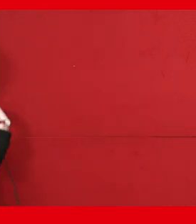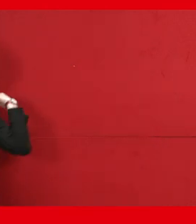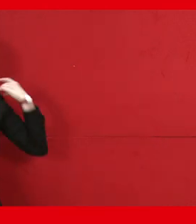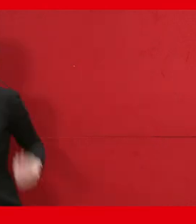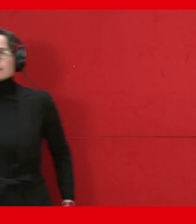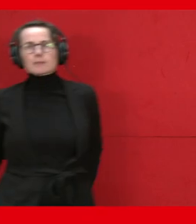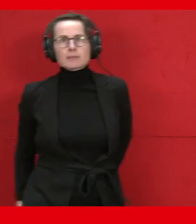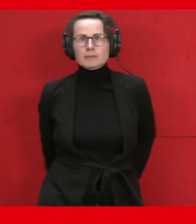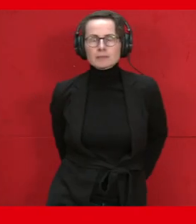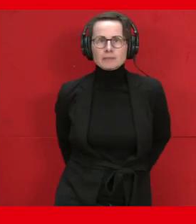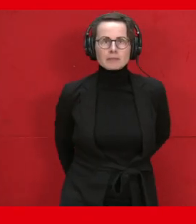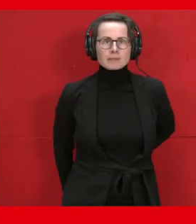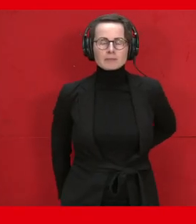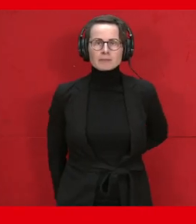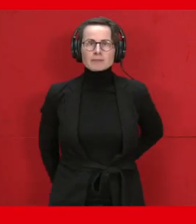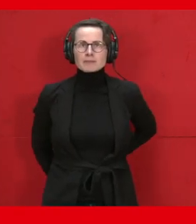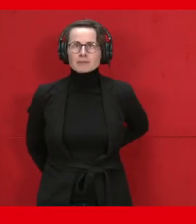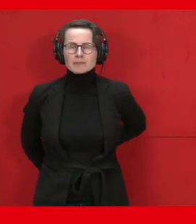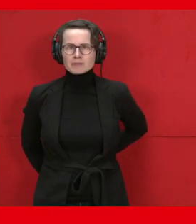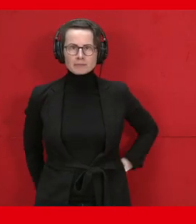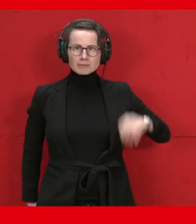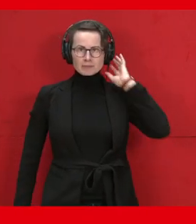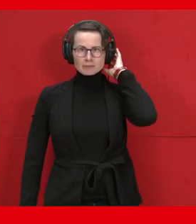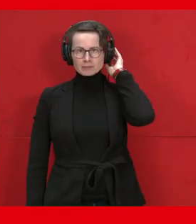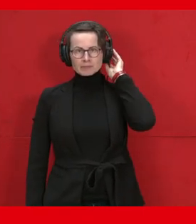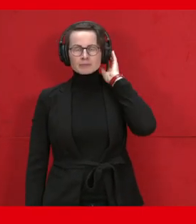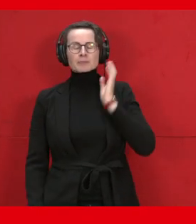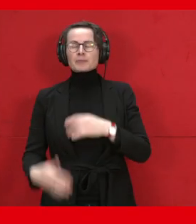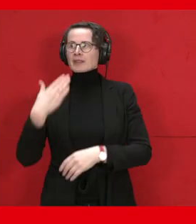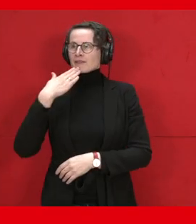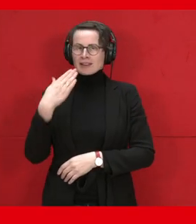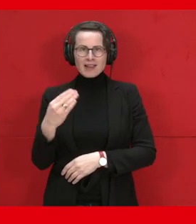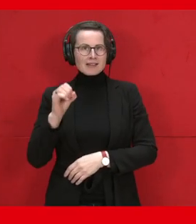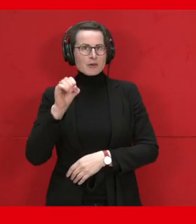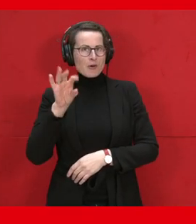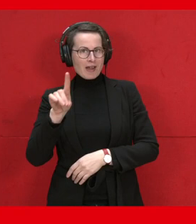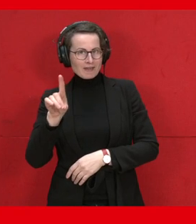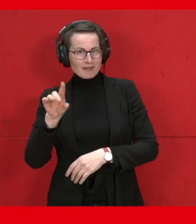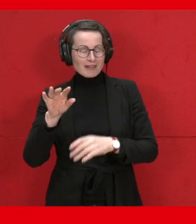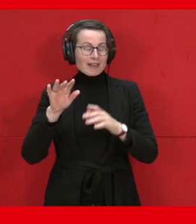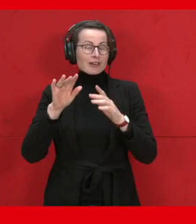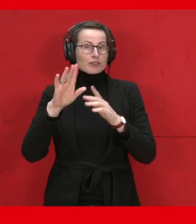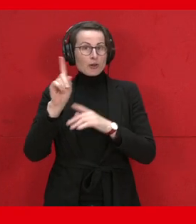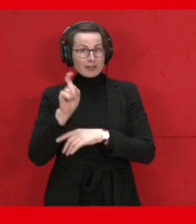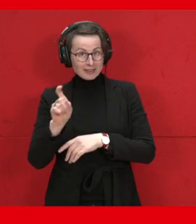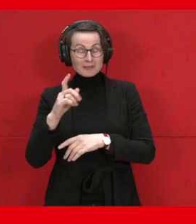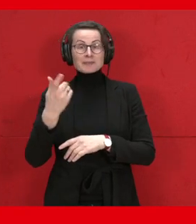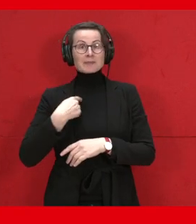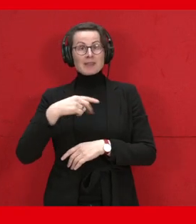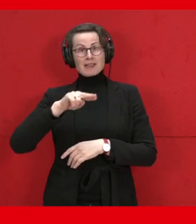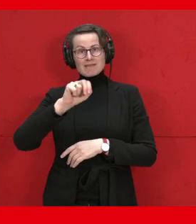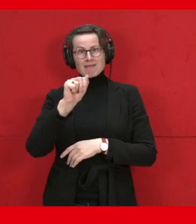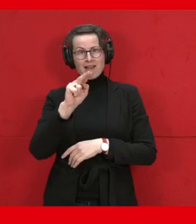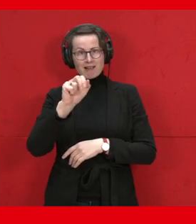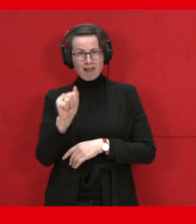Ja, vielen Dank, Olaf Scholz, und herzlich willkommen zum Talk Mission Zukunft. Ich bin Nana Brink und ich freue mich sehr, dass wir beide